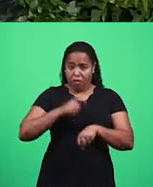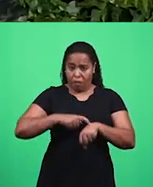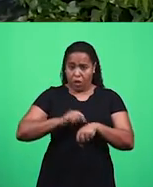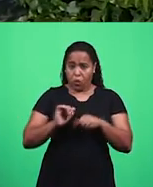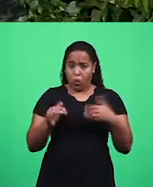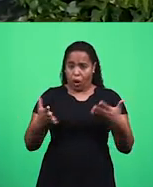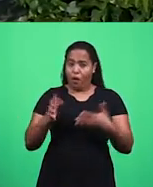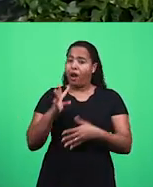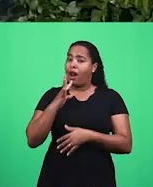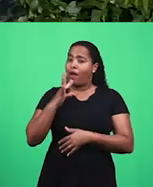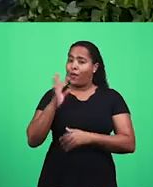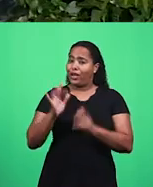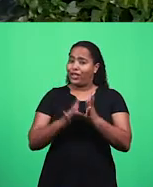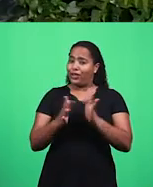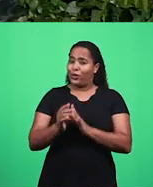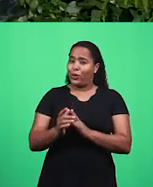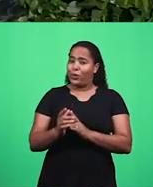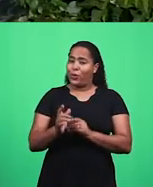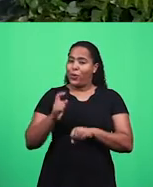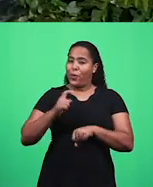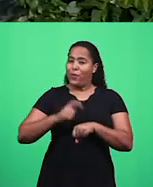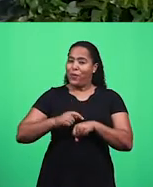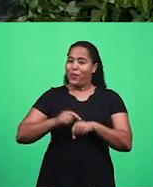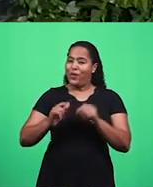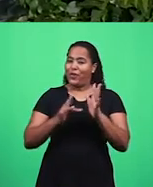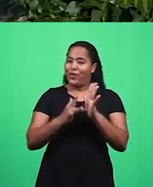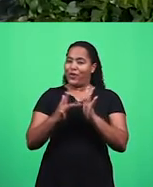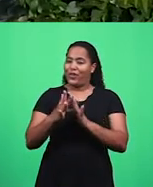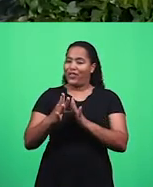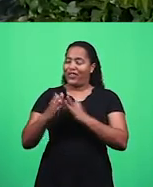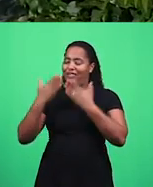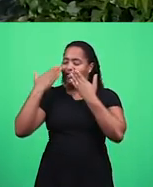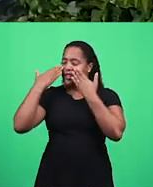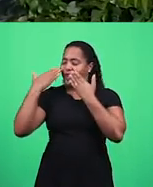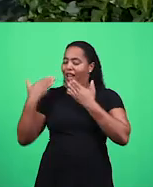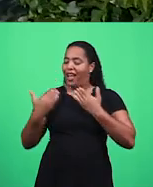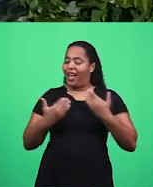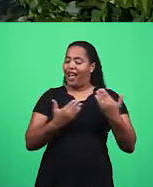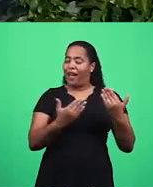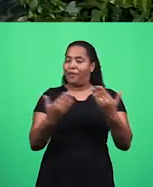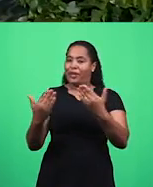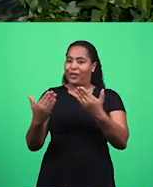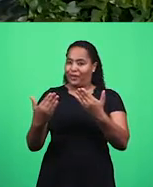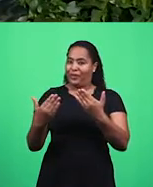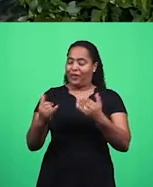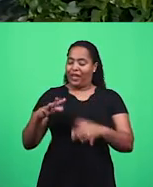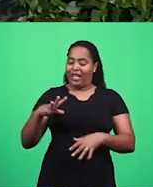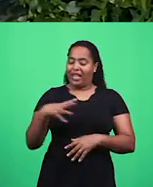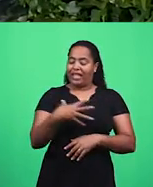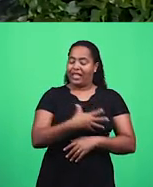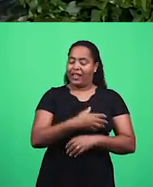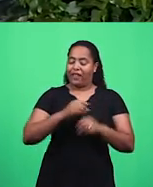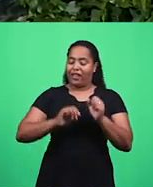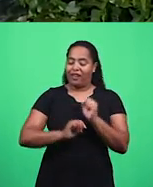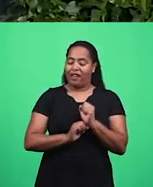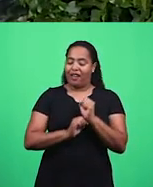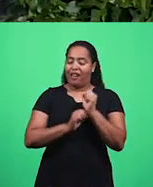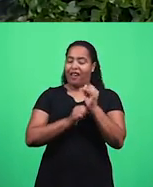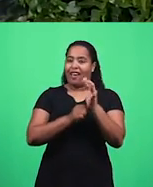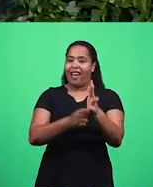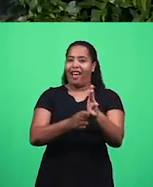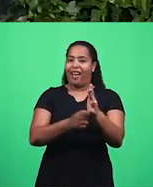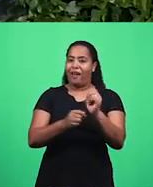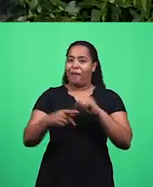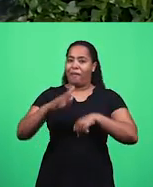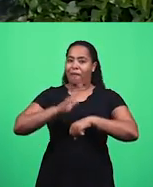Знаете, когда она узнала? Когда Иисус назвал ее по имени, открылся ей. Спасение –